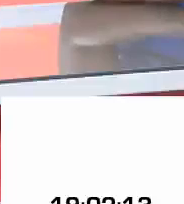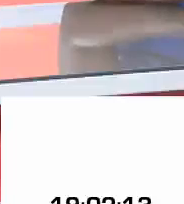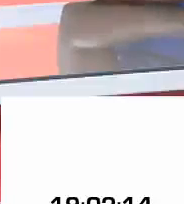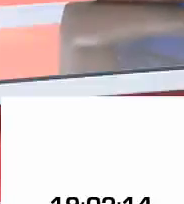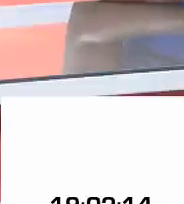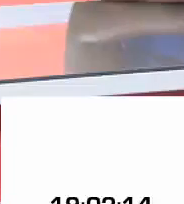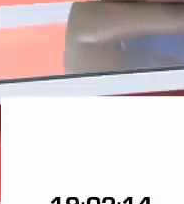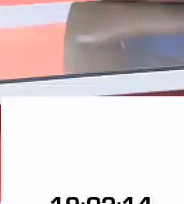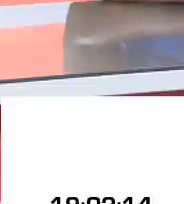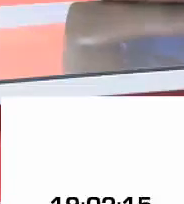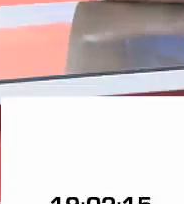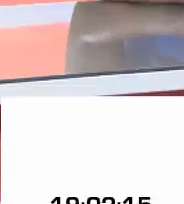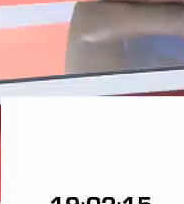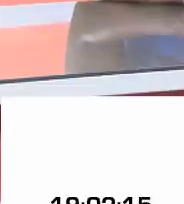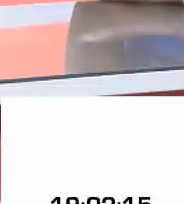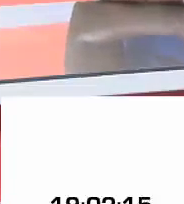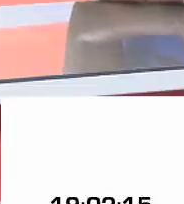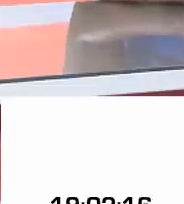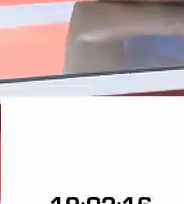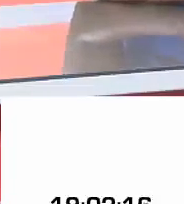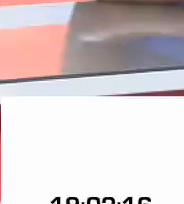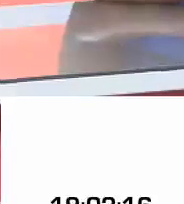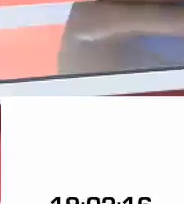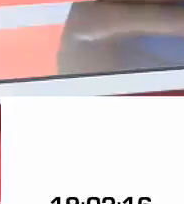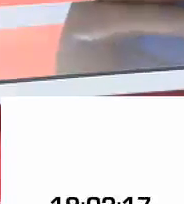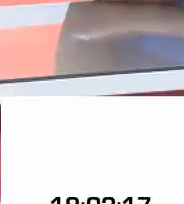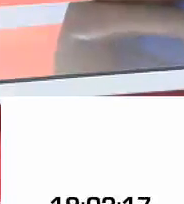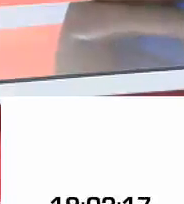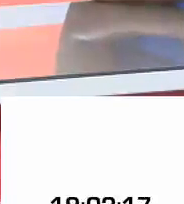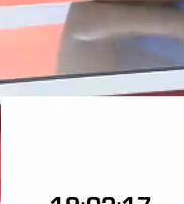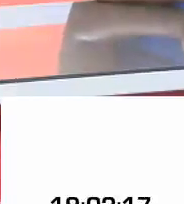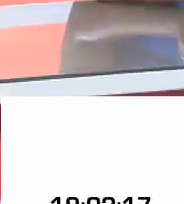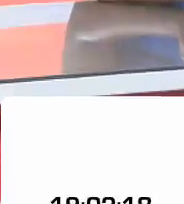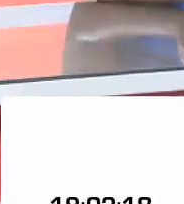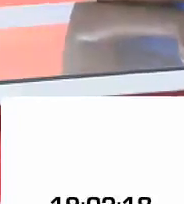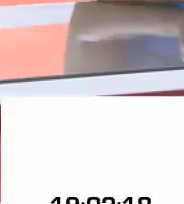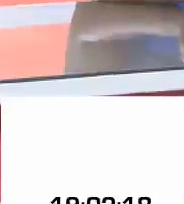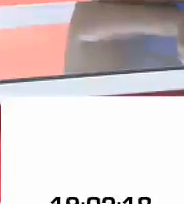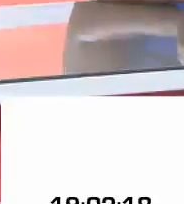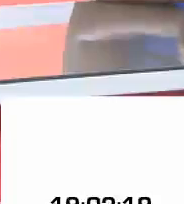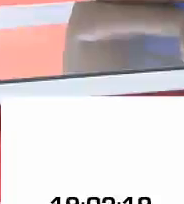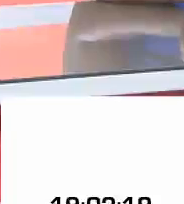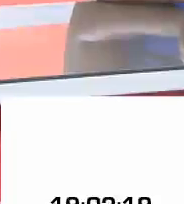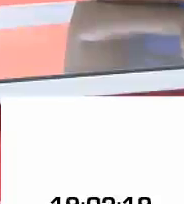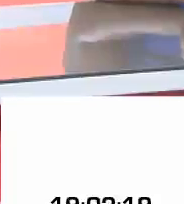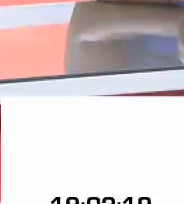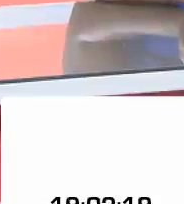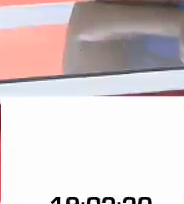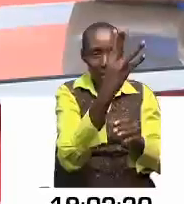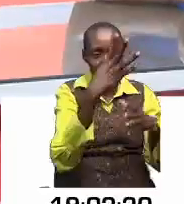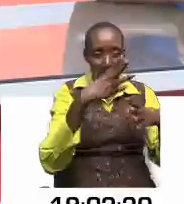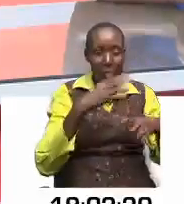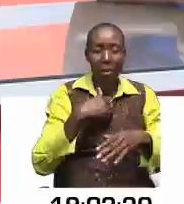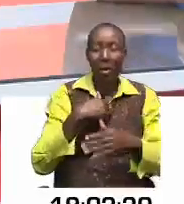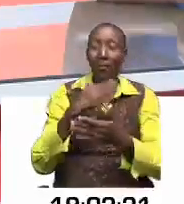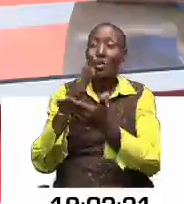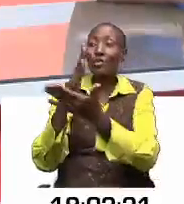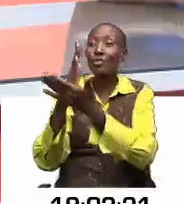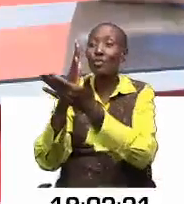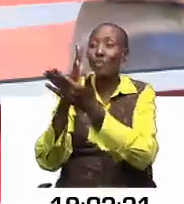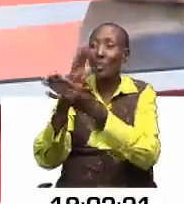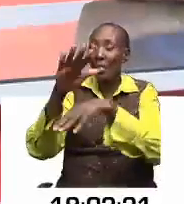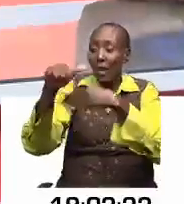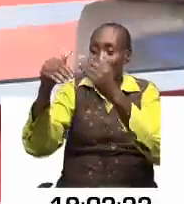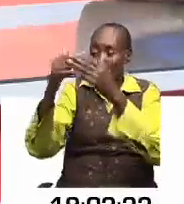wa uchaguzi unaofanyika kuhusiana na LSK. Uchaguzi uliowavutia wawaniaji wani. Bila shaka ndo shughuli nzima